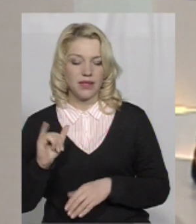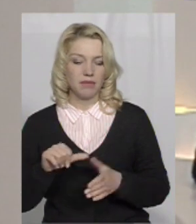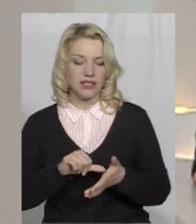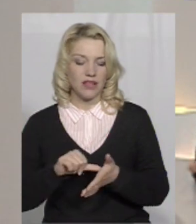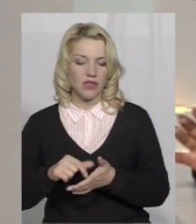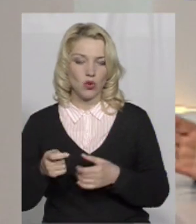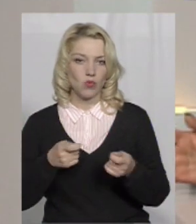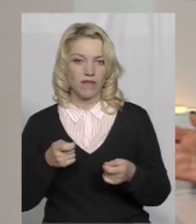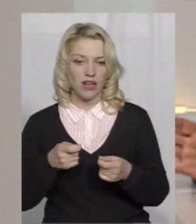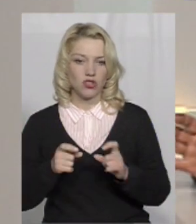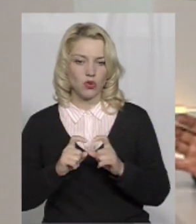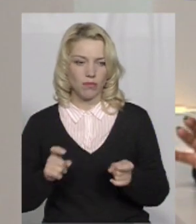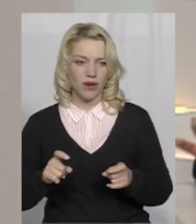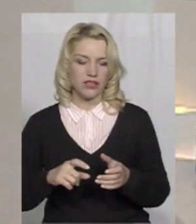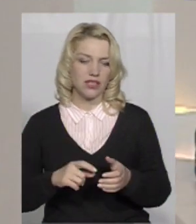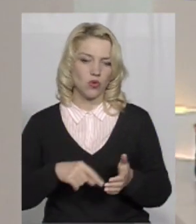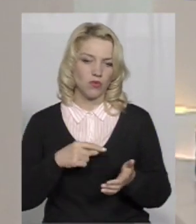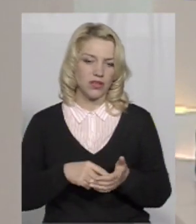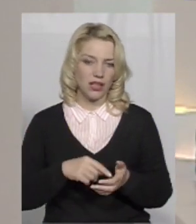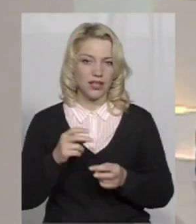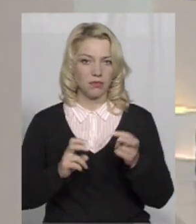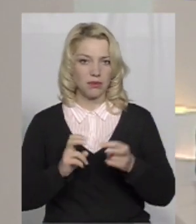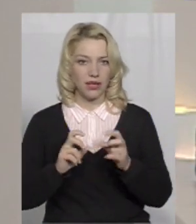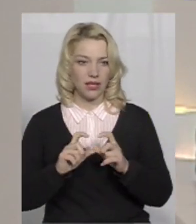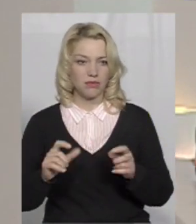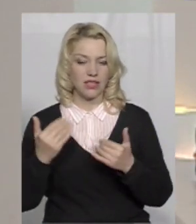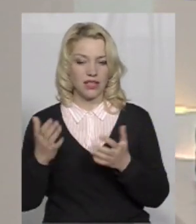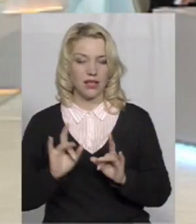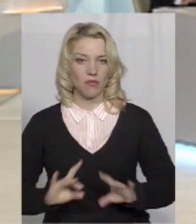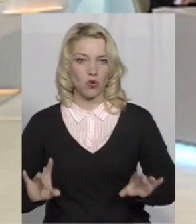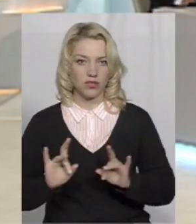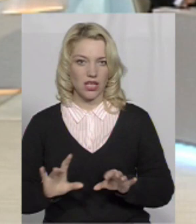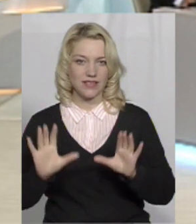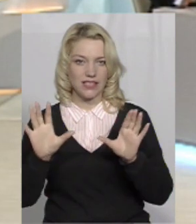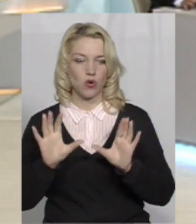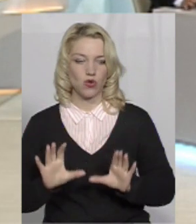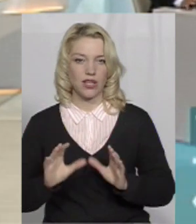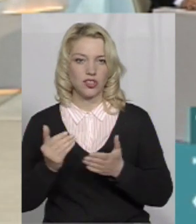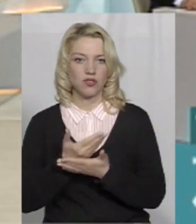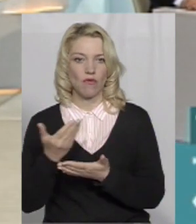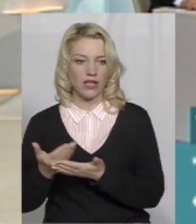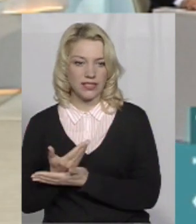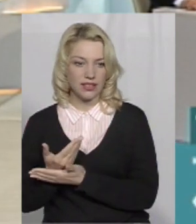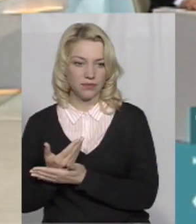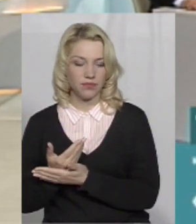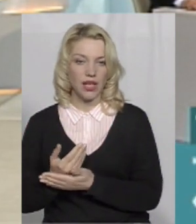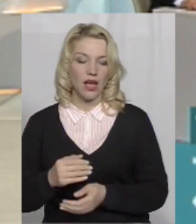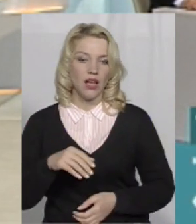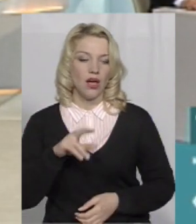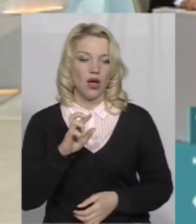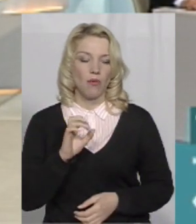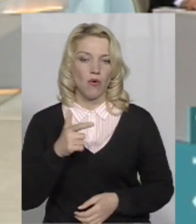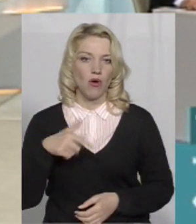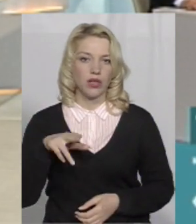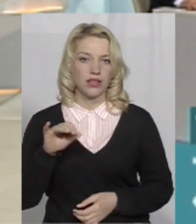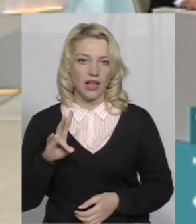представники управляючих компаній, комунальних підприємств, і їм роз'яснювали законодавчі новації. Пане